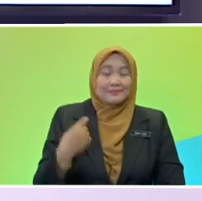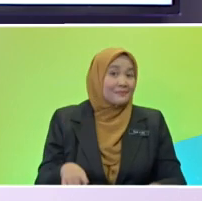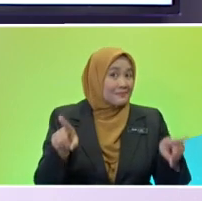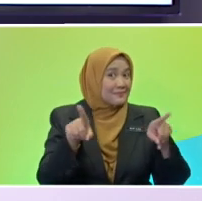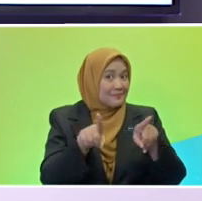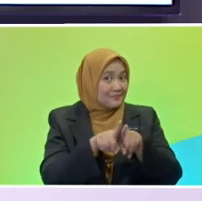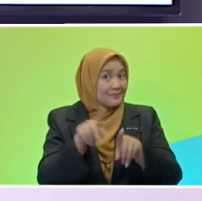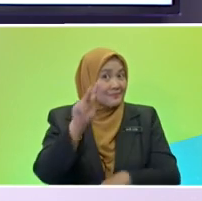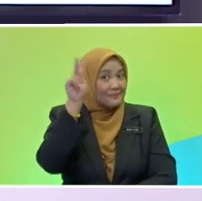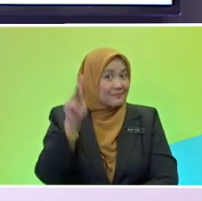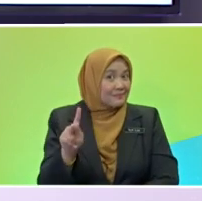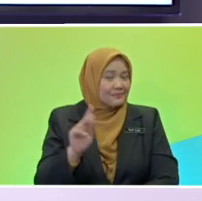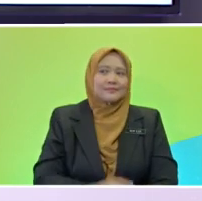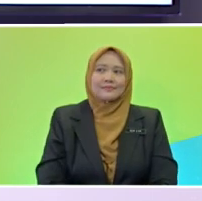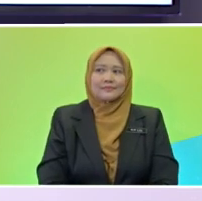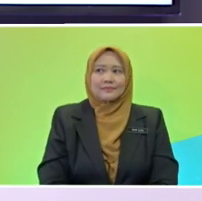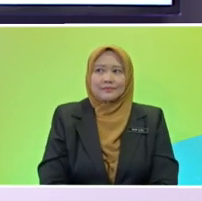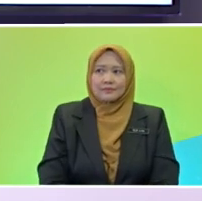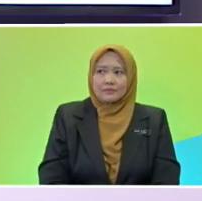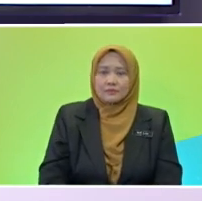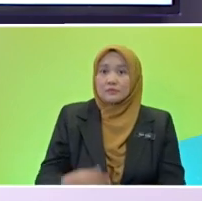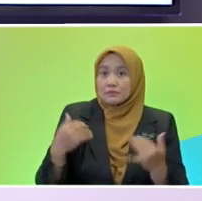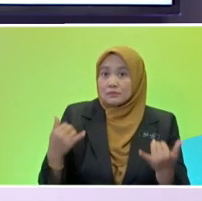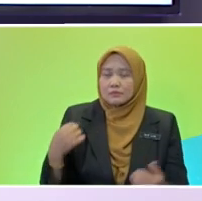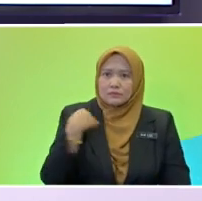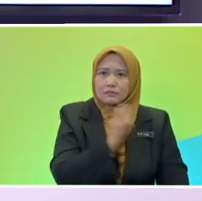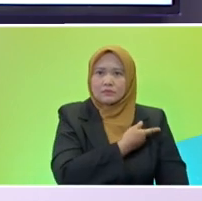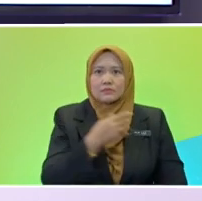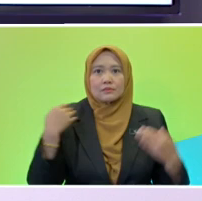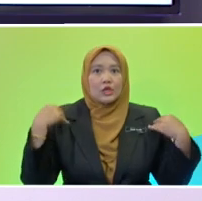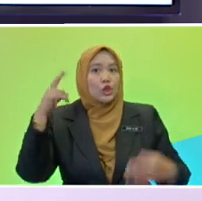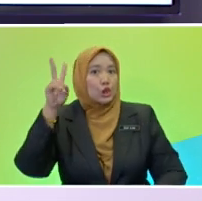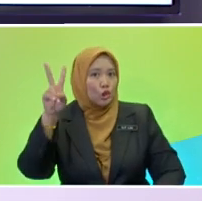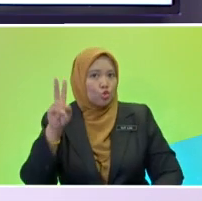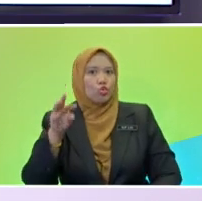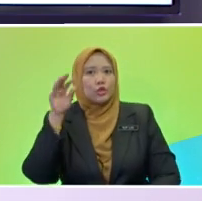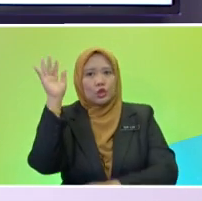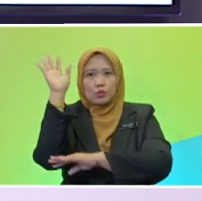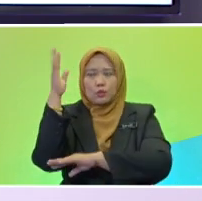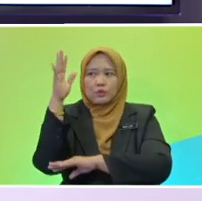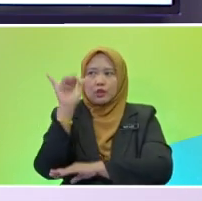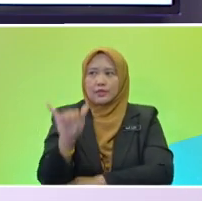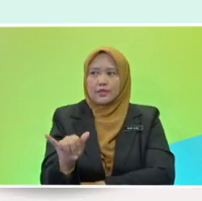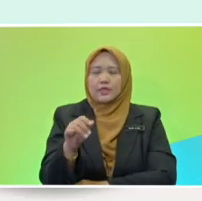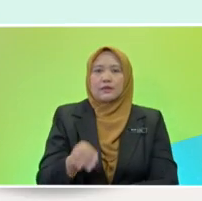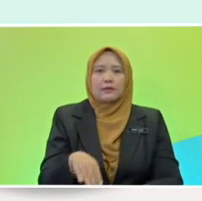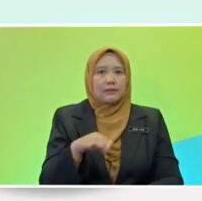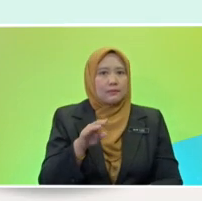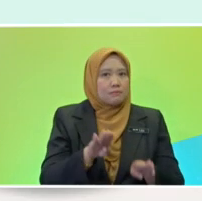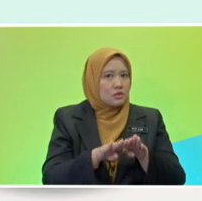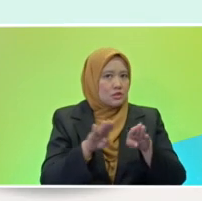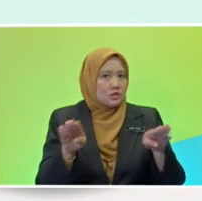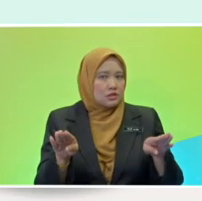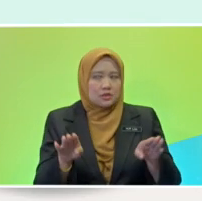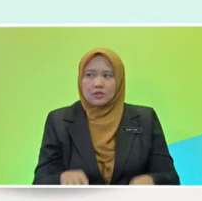pertama kita ada dua tumbuhan yang berbeda yang cukup berikan yang pertama adalah pokok